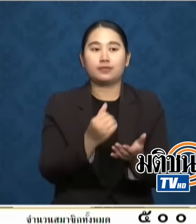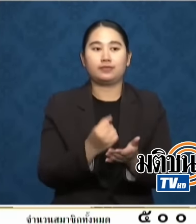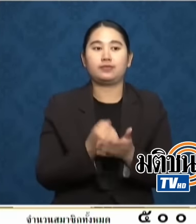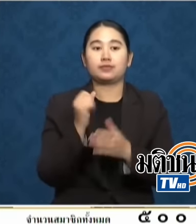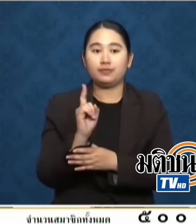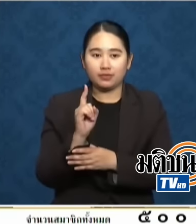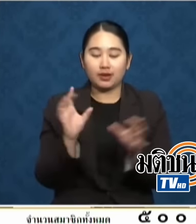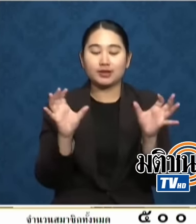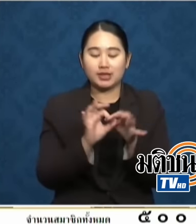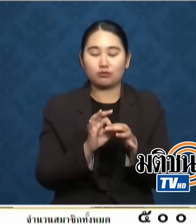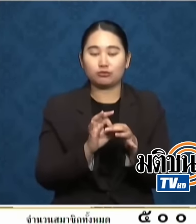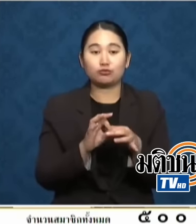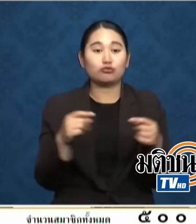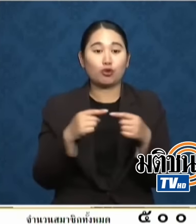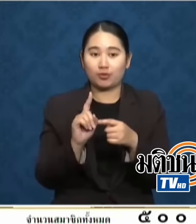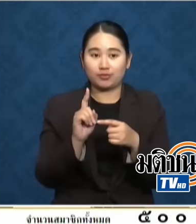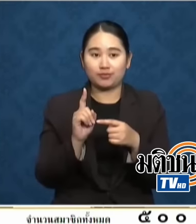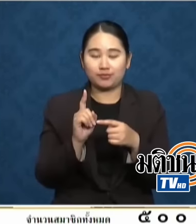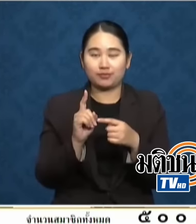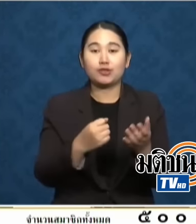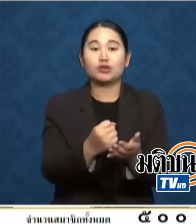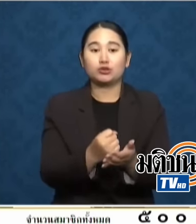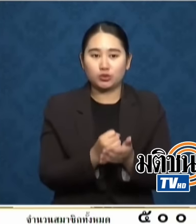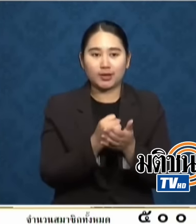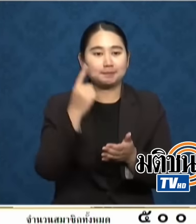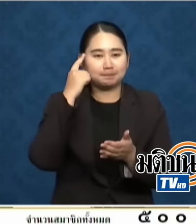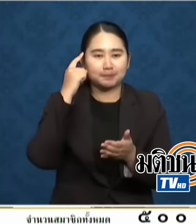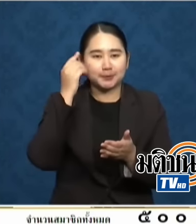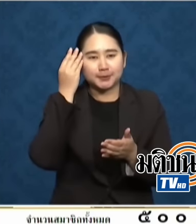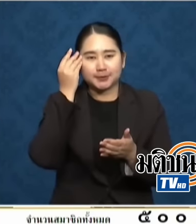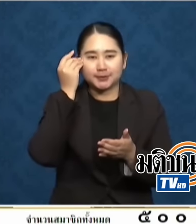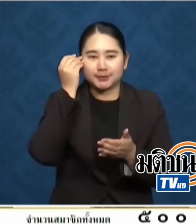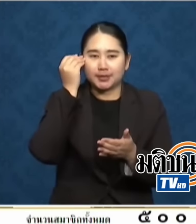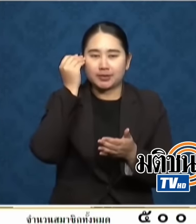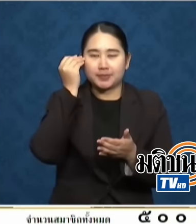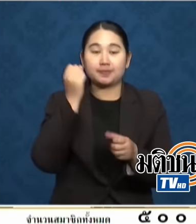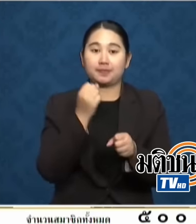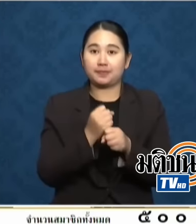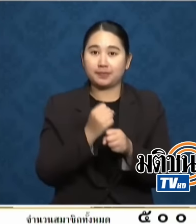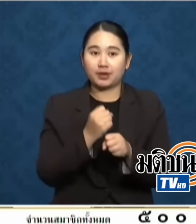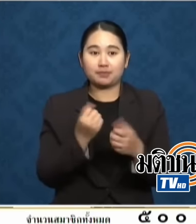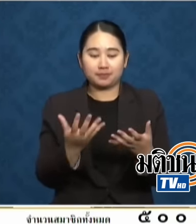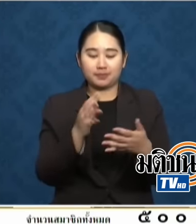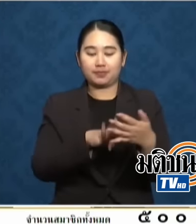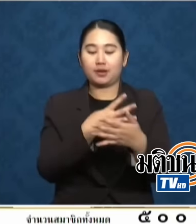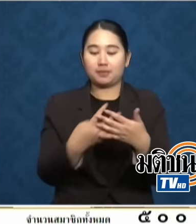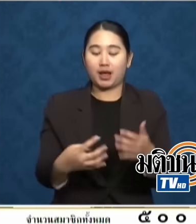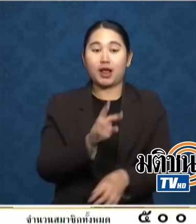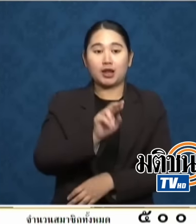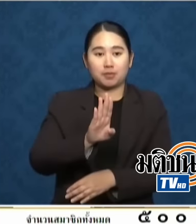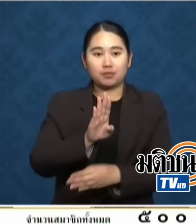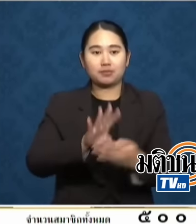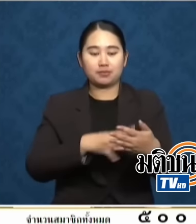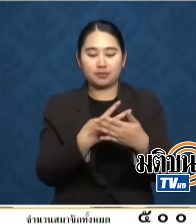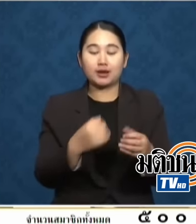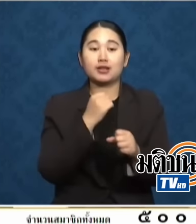างหนึ่งซึ่งเกี่ยวข้องกันโดยตรงก็คือจะเกิดการมาคิดกันครับว่าเราจะออกแบบระบบโครงส